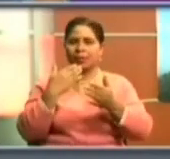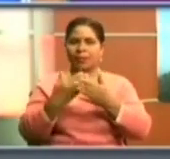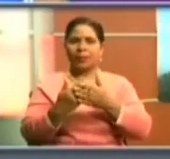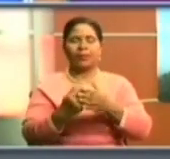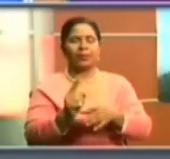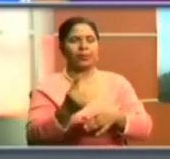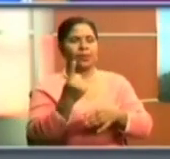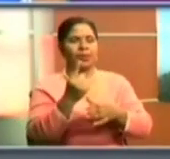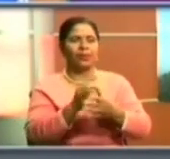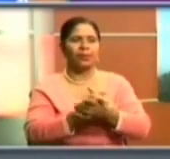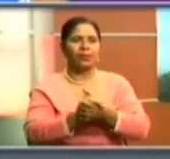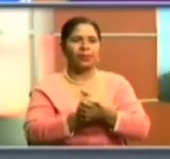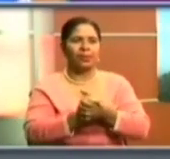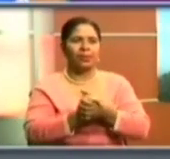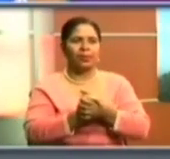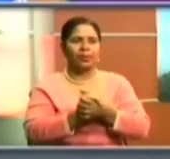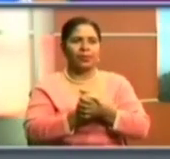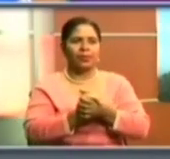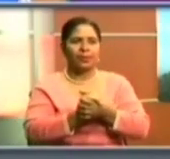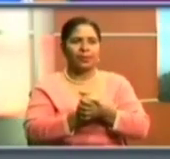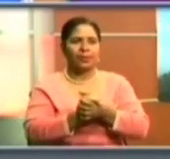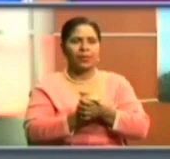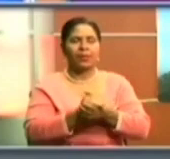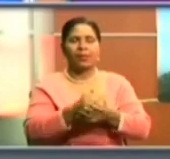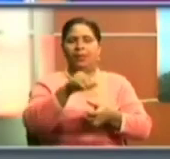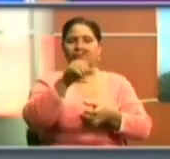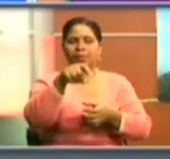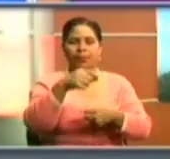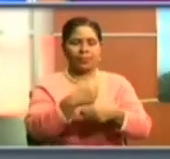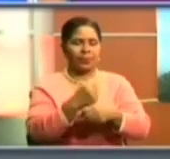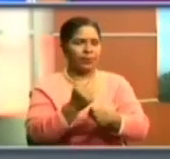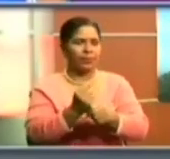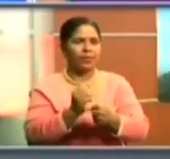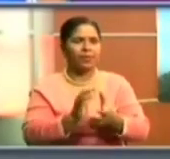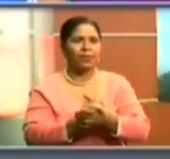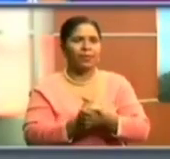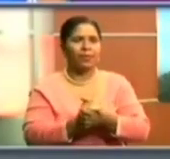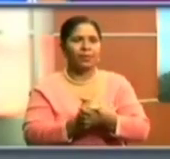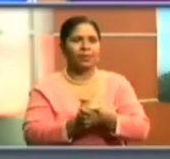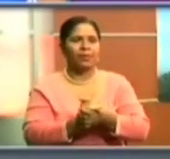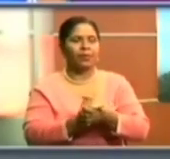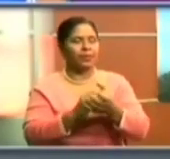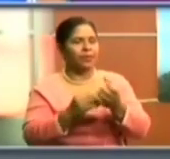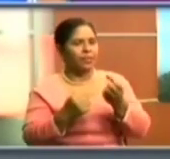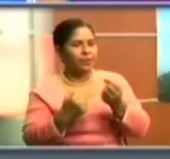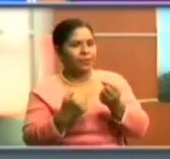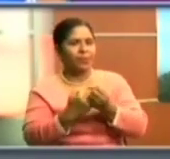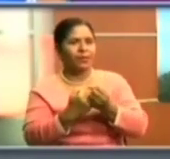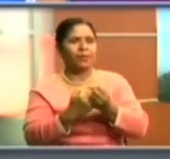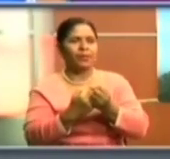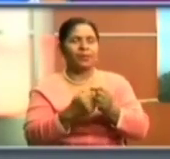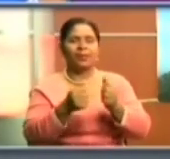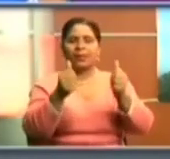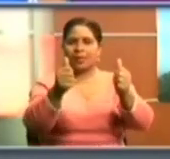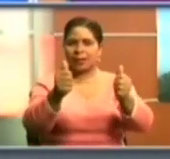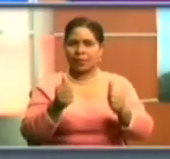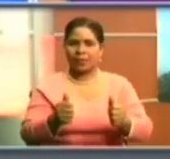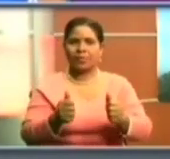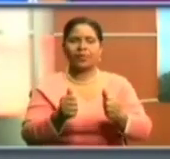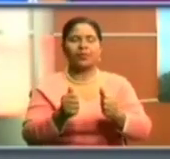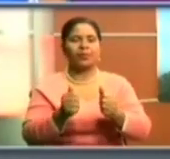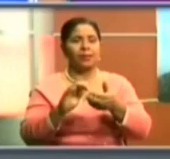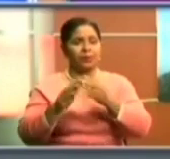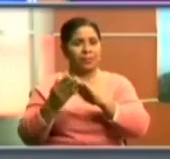autonomes. Cela passe nécessairement par le renforcement des administrations locales